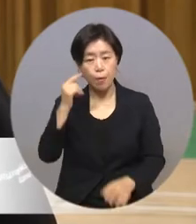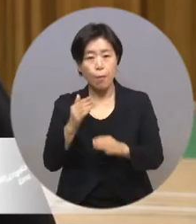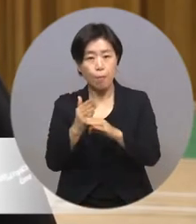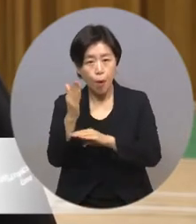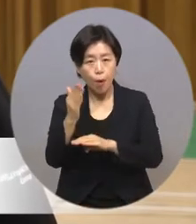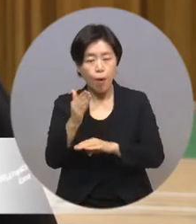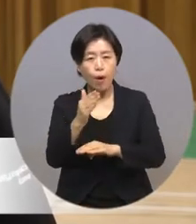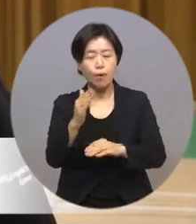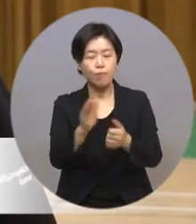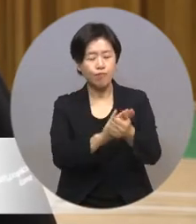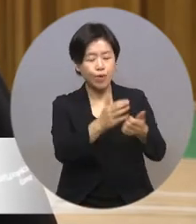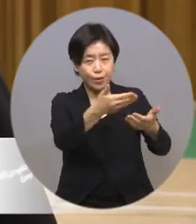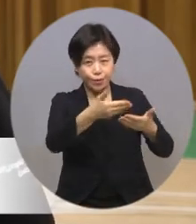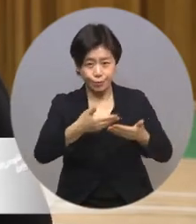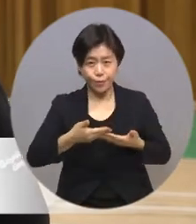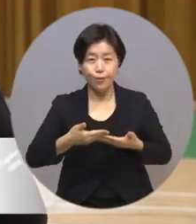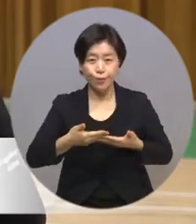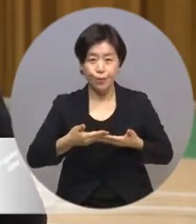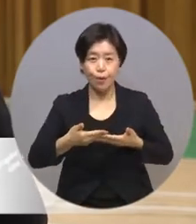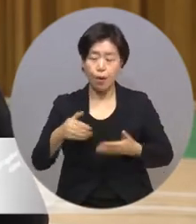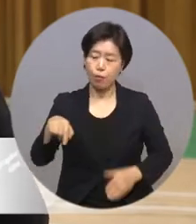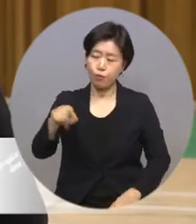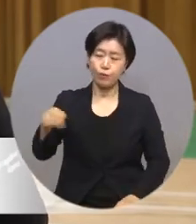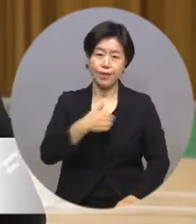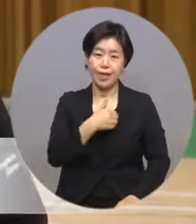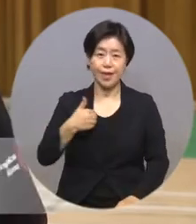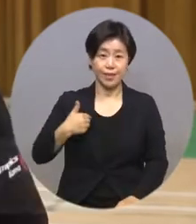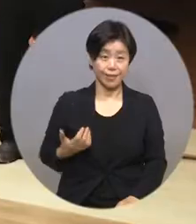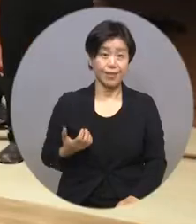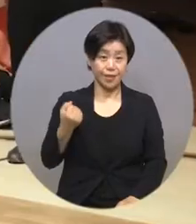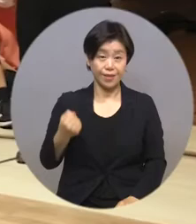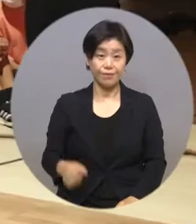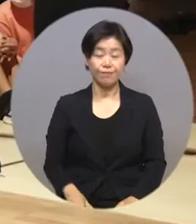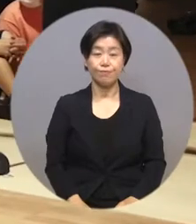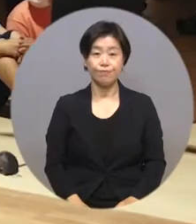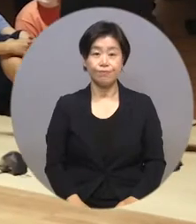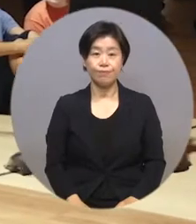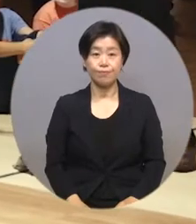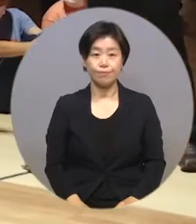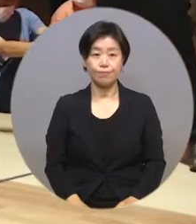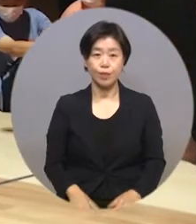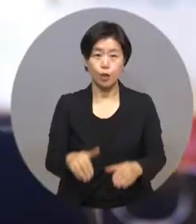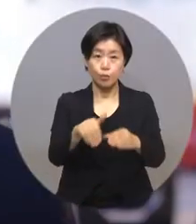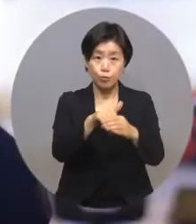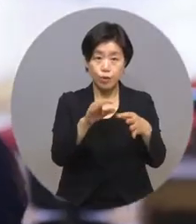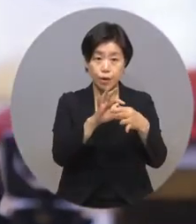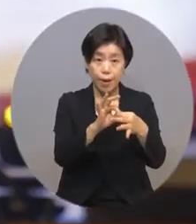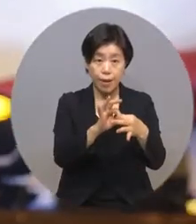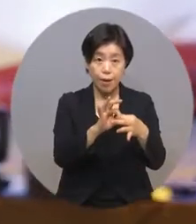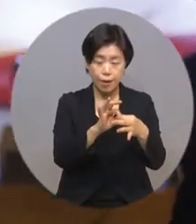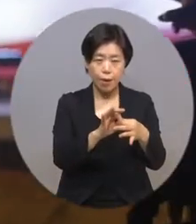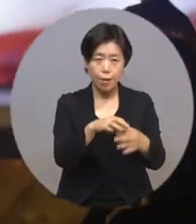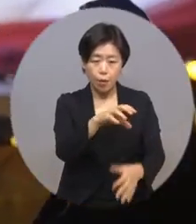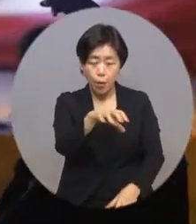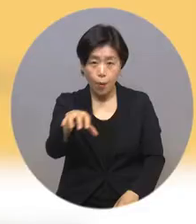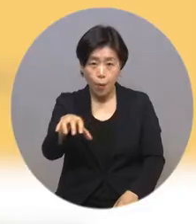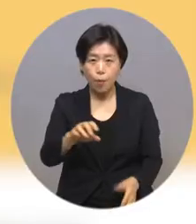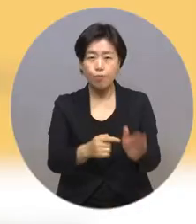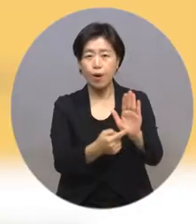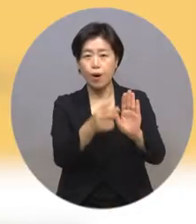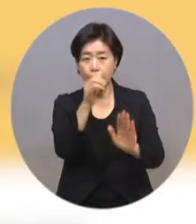잘해줬습니다. 너무 잘해주고 그래서 자신감을 생기는 계기가 된 것 같아요. 문화부스와 문화의 밤, 장애인 인식 개선